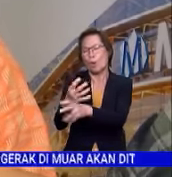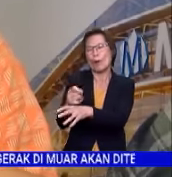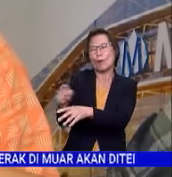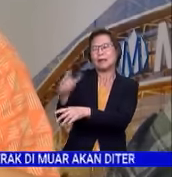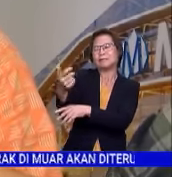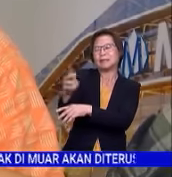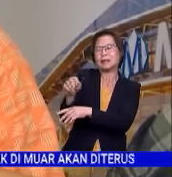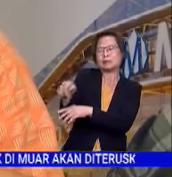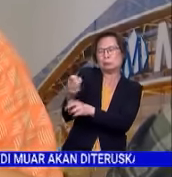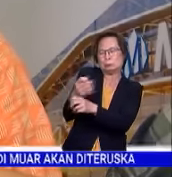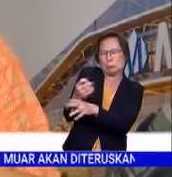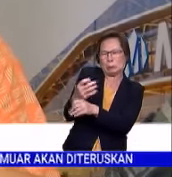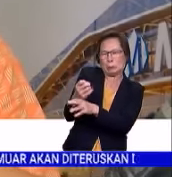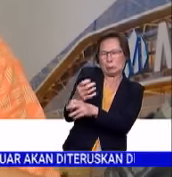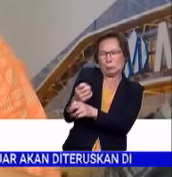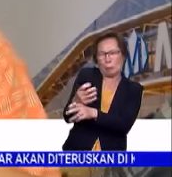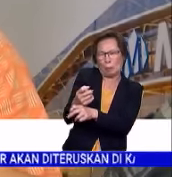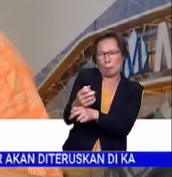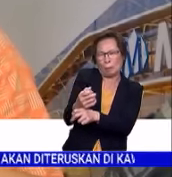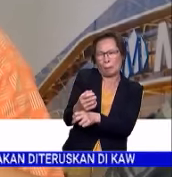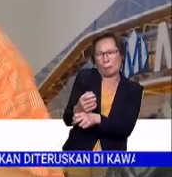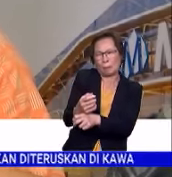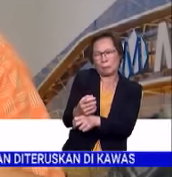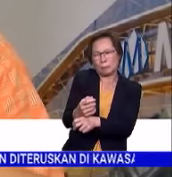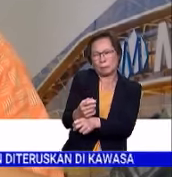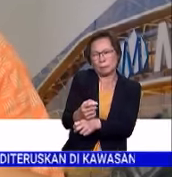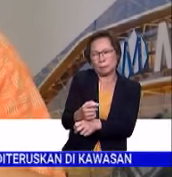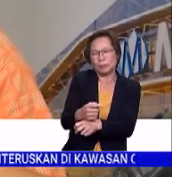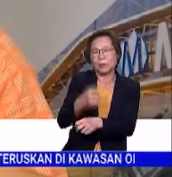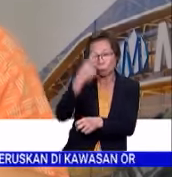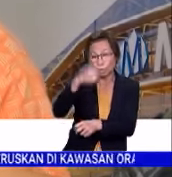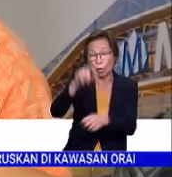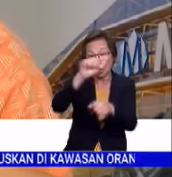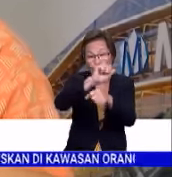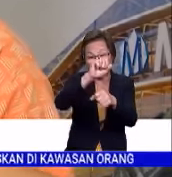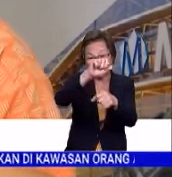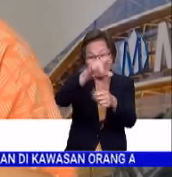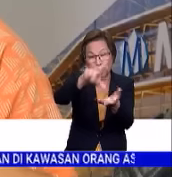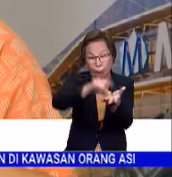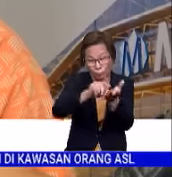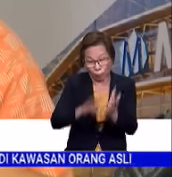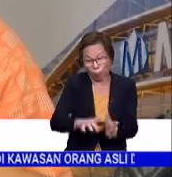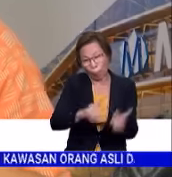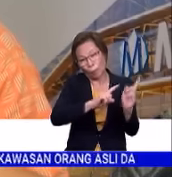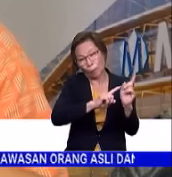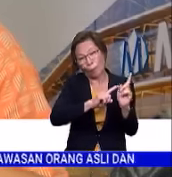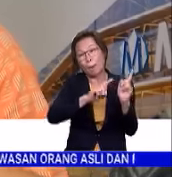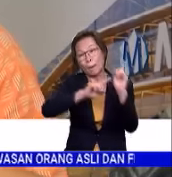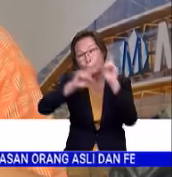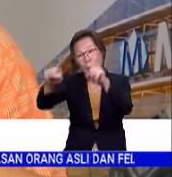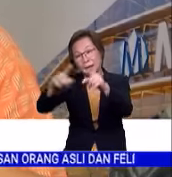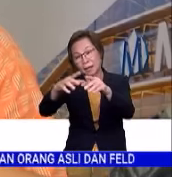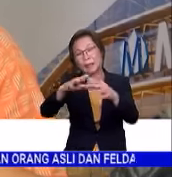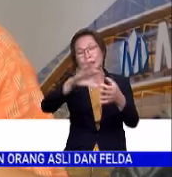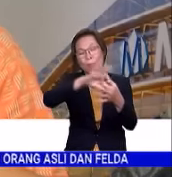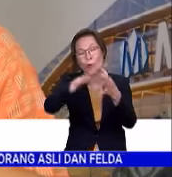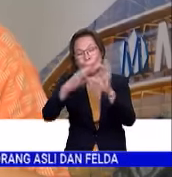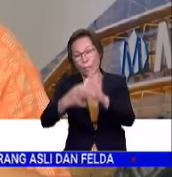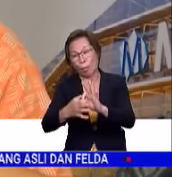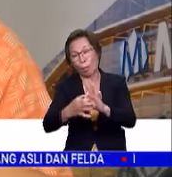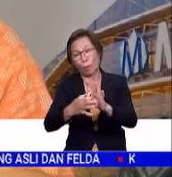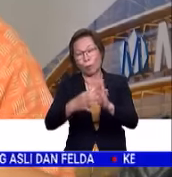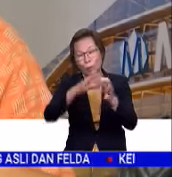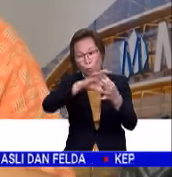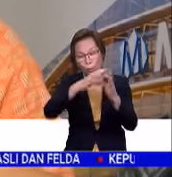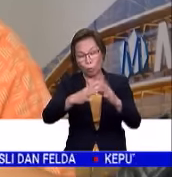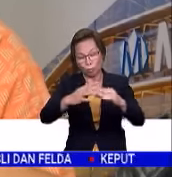untuk menyegerakan petugas-petugas yang ke Olimpik nanti untuk mendapatkan dos yang pertama pada hari ini. Dan dos kedua